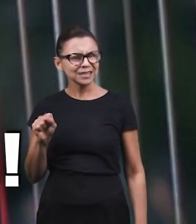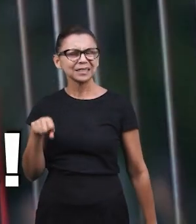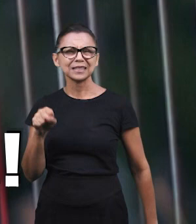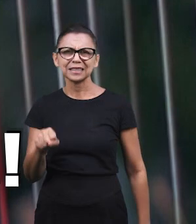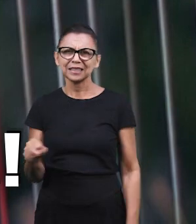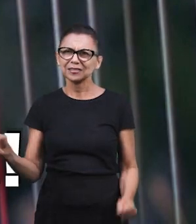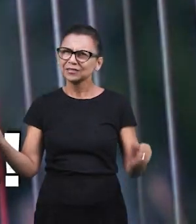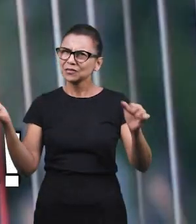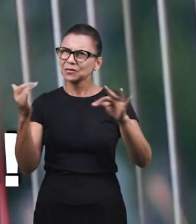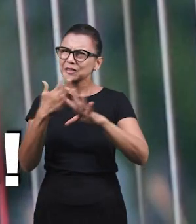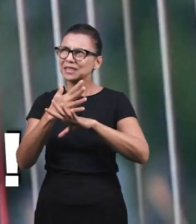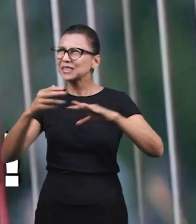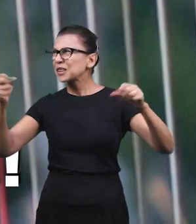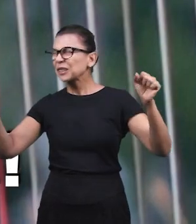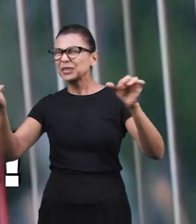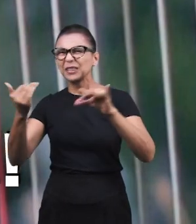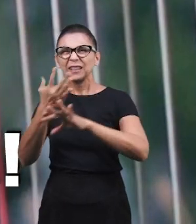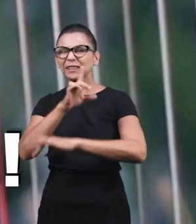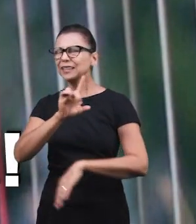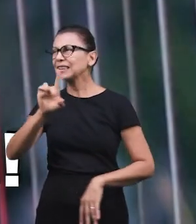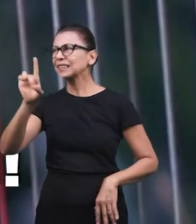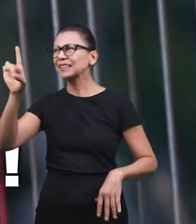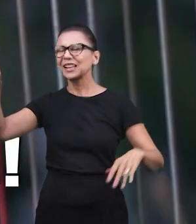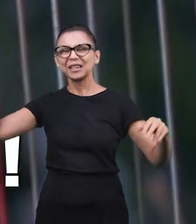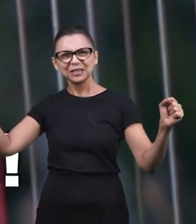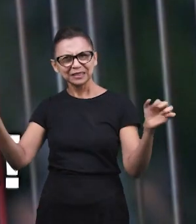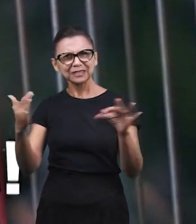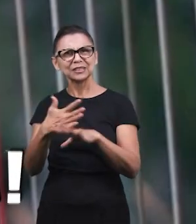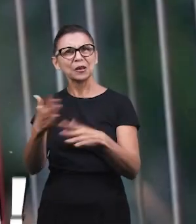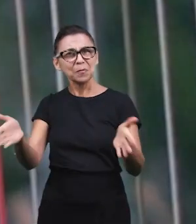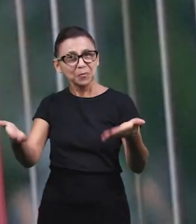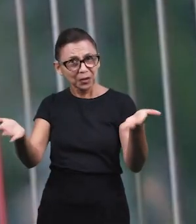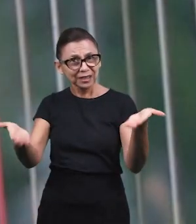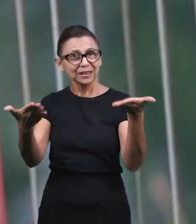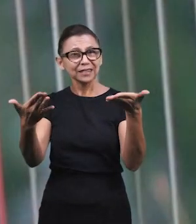и славь. Лишь прославляй,